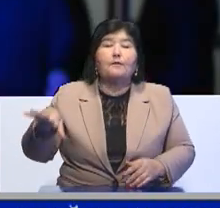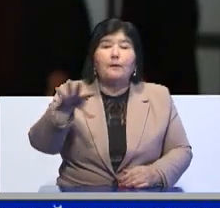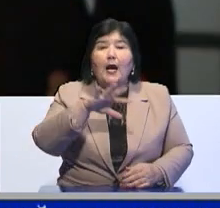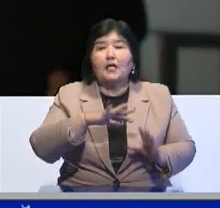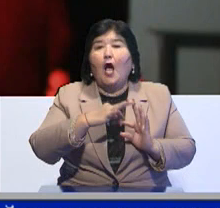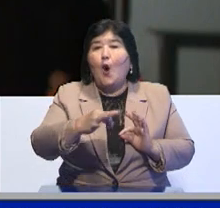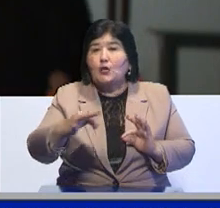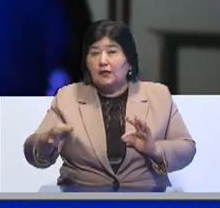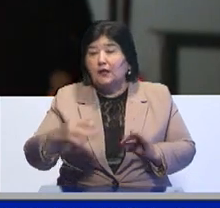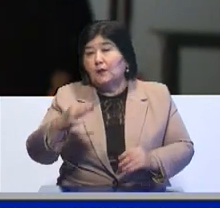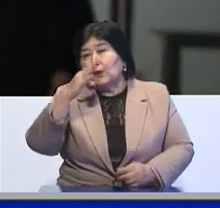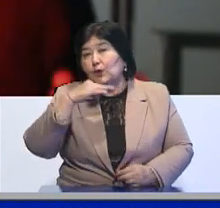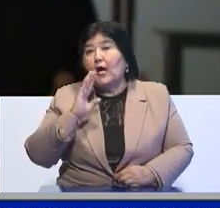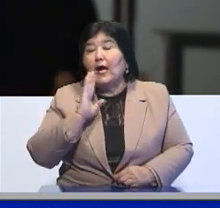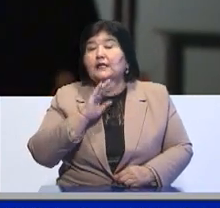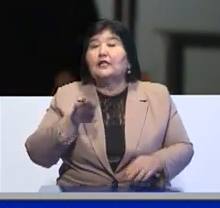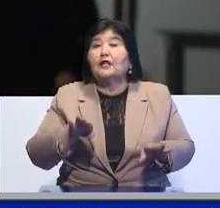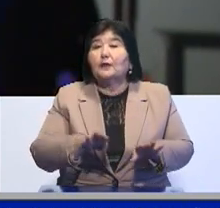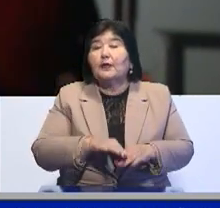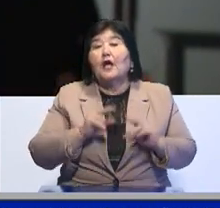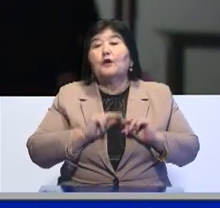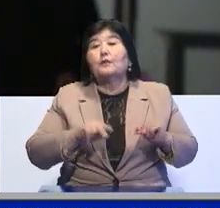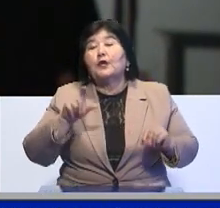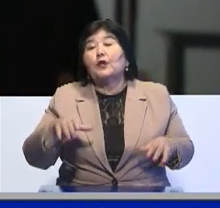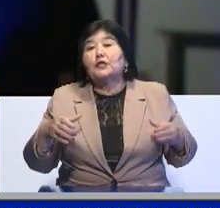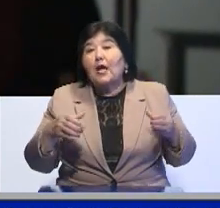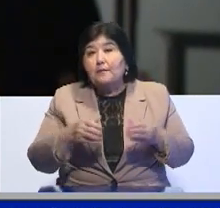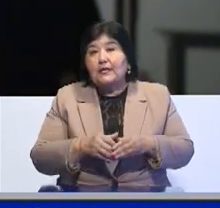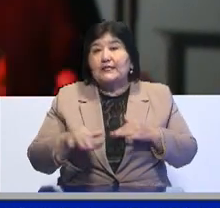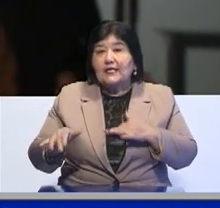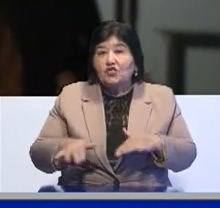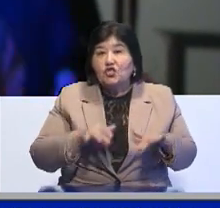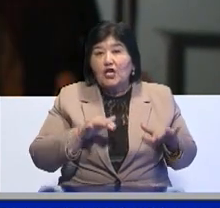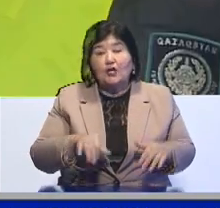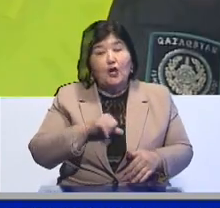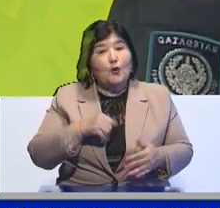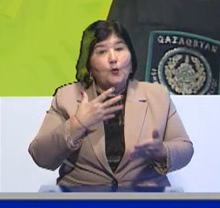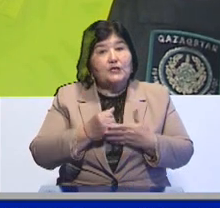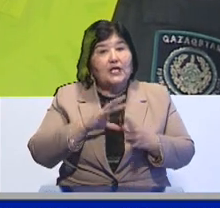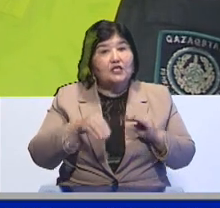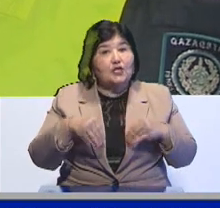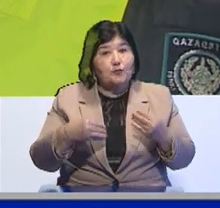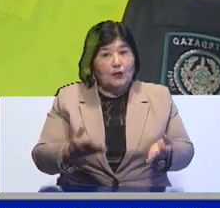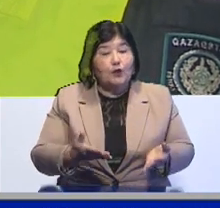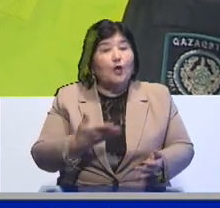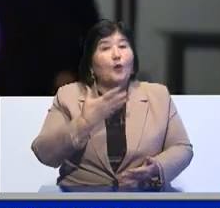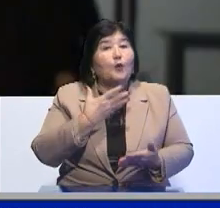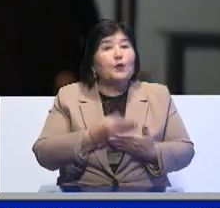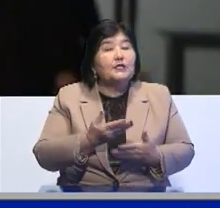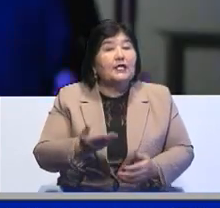Бұл ата-аналармен бірге педагогтардың бірлескен іс-шаралары бұл өзінің нәтижесін беруде. Олар